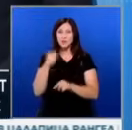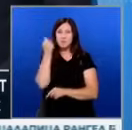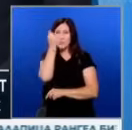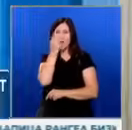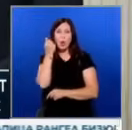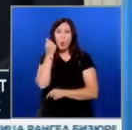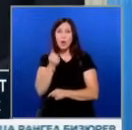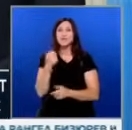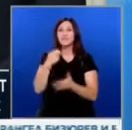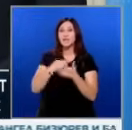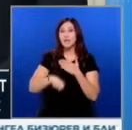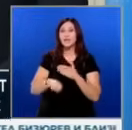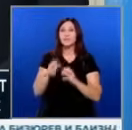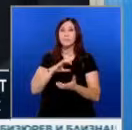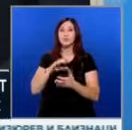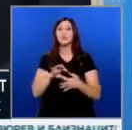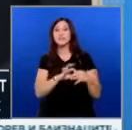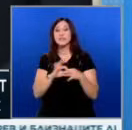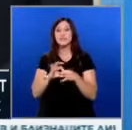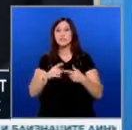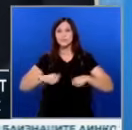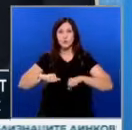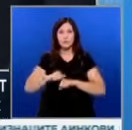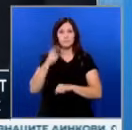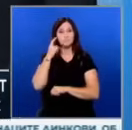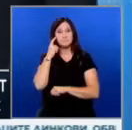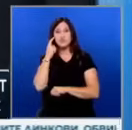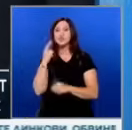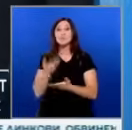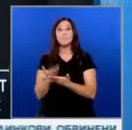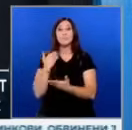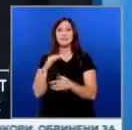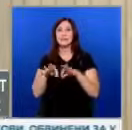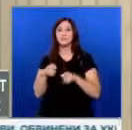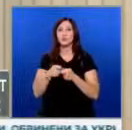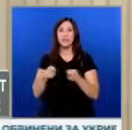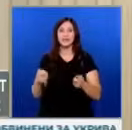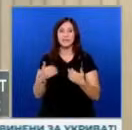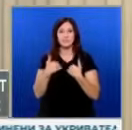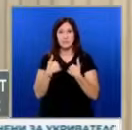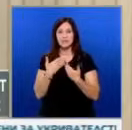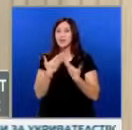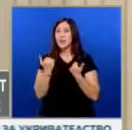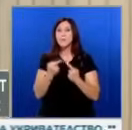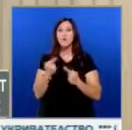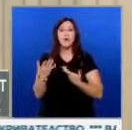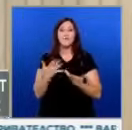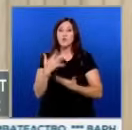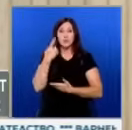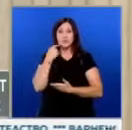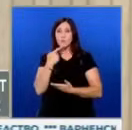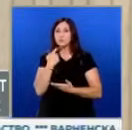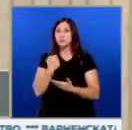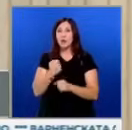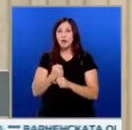спекулации твърденията за политически зависимости на кабинета. Смята, че са предизборна агитация. Аз нямам от какво да се срамувам